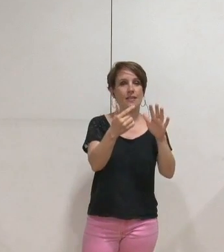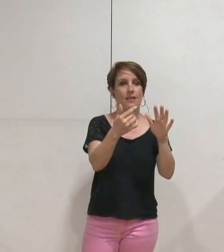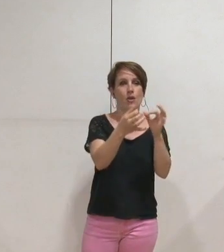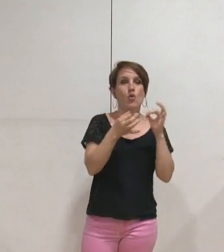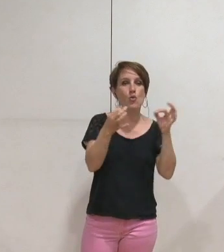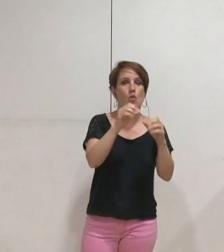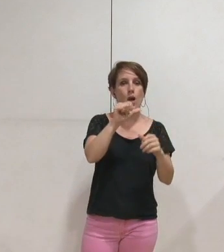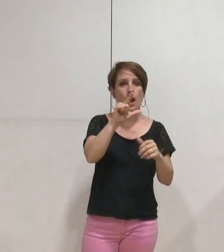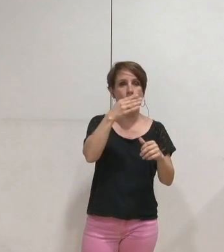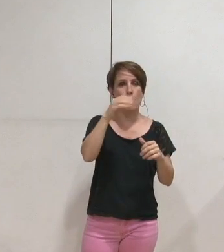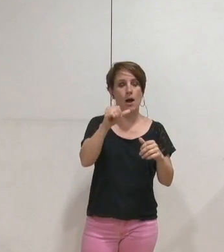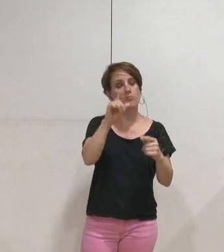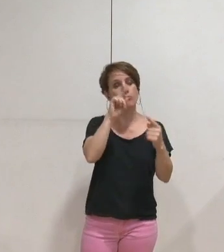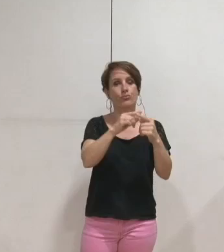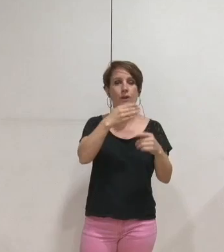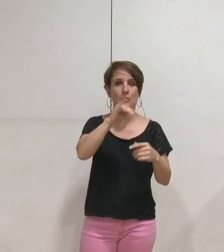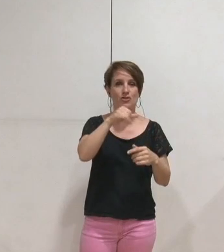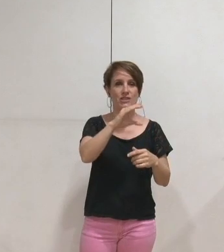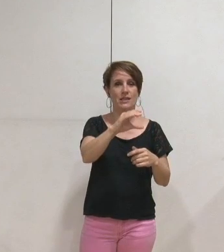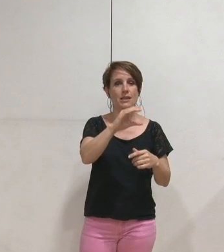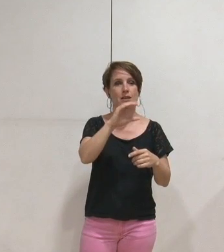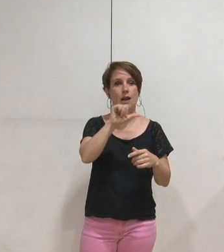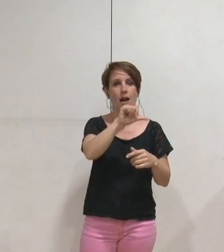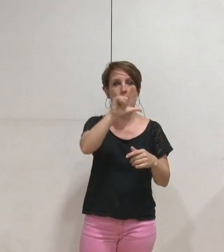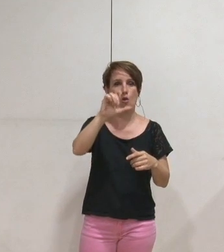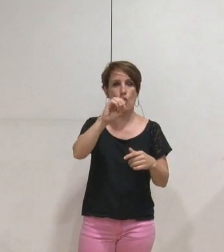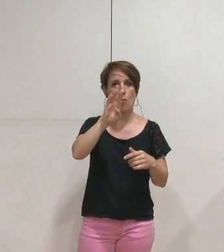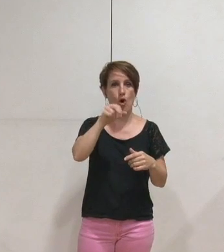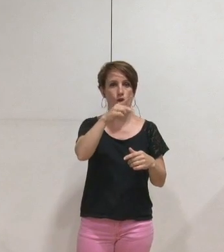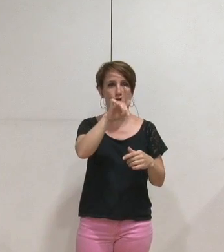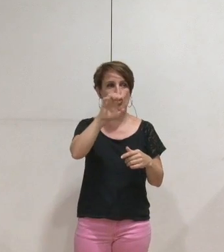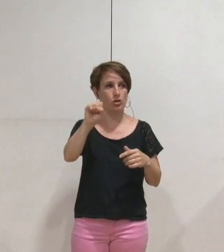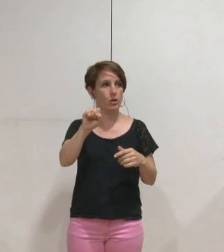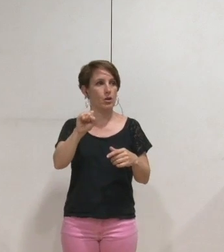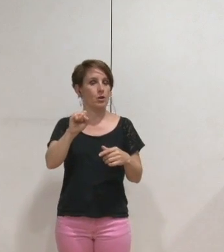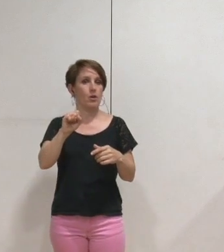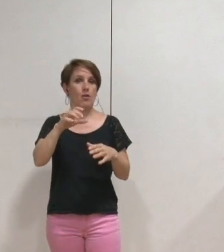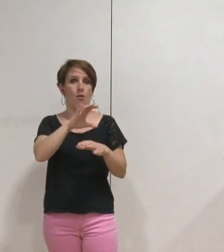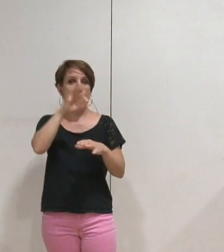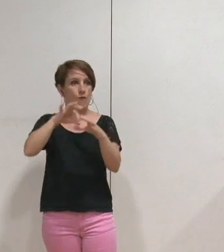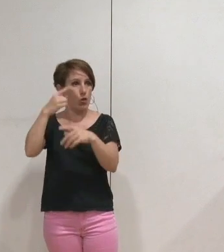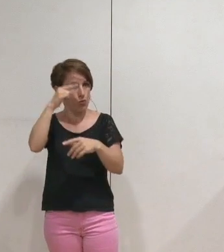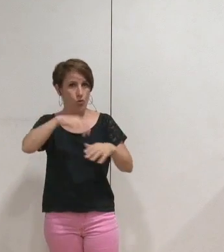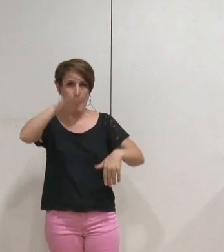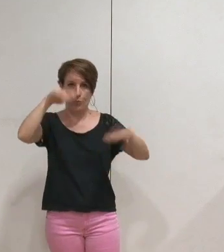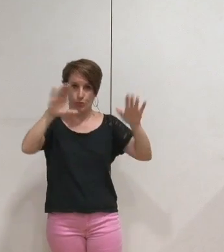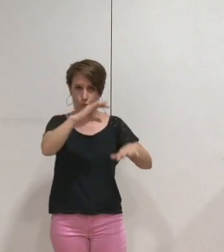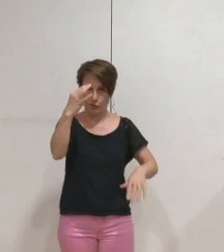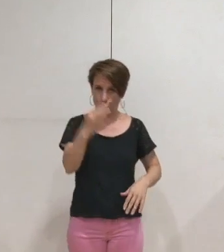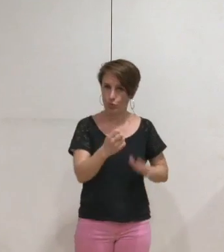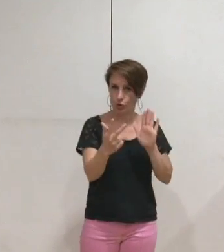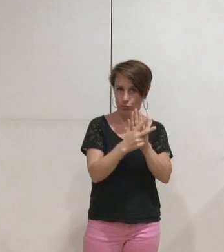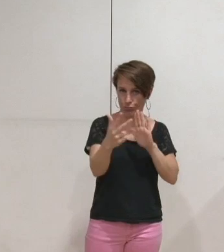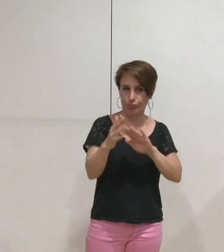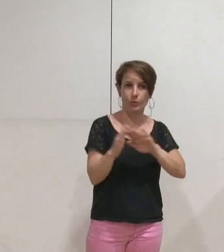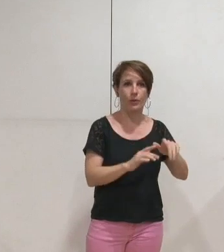des alobroges qui ne prend pas part au vote qui s'abstient qui vote contre qui vote pour unanimité délibération